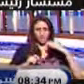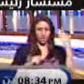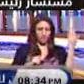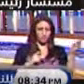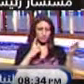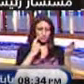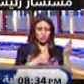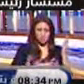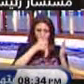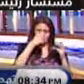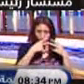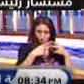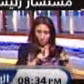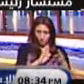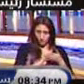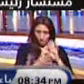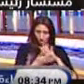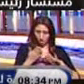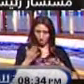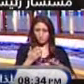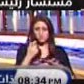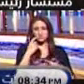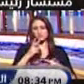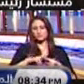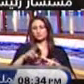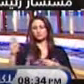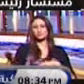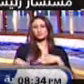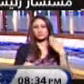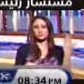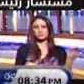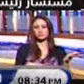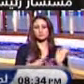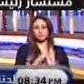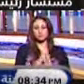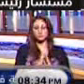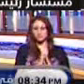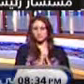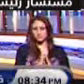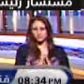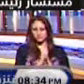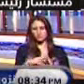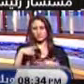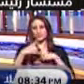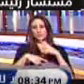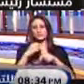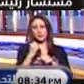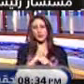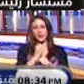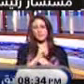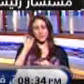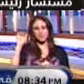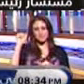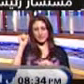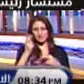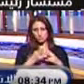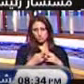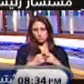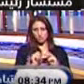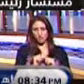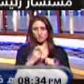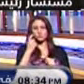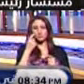القانونين، وبهنا يكون عندنا قوانين تمت السابقة عليها المحكمة الدستورية ويتفق مع